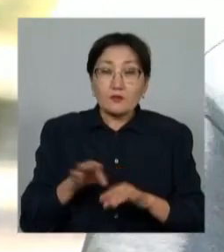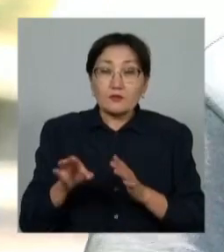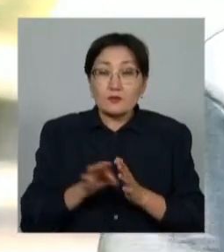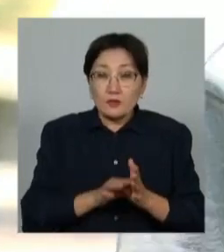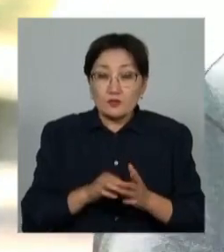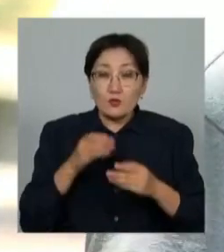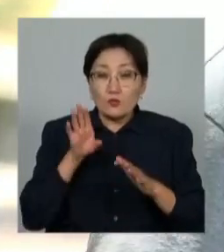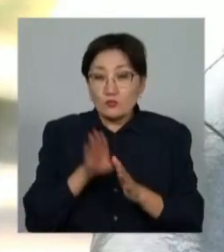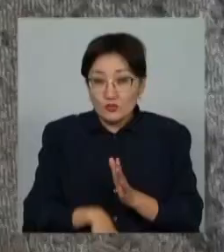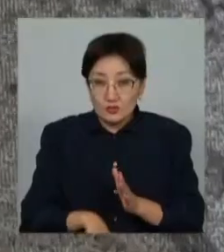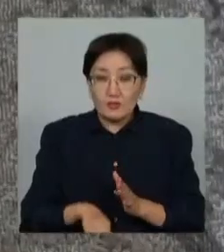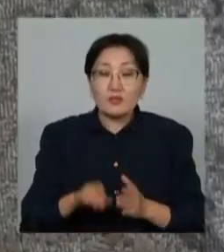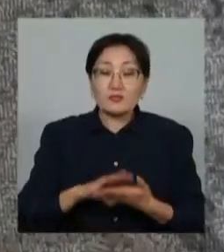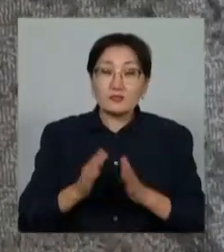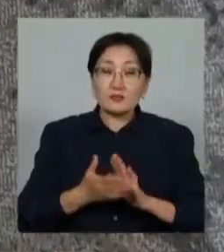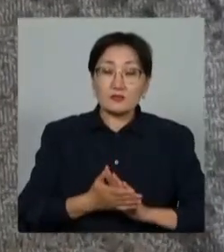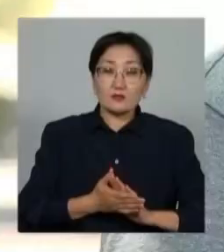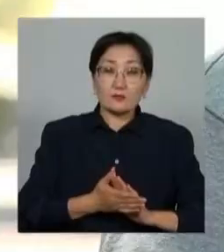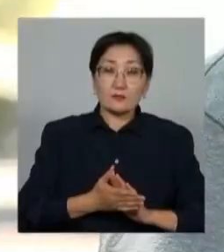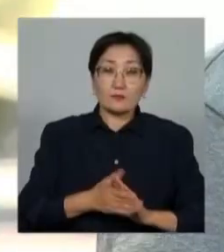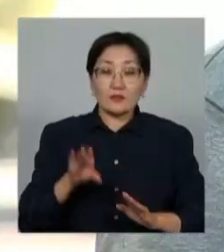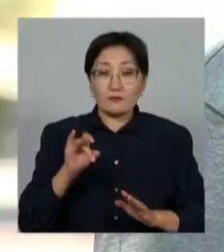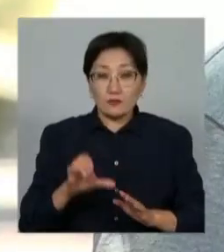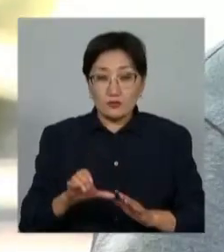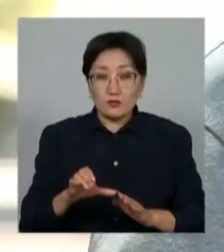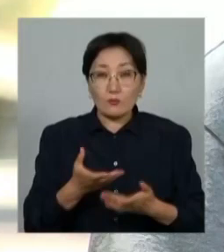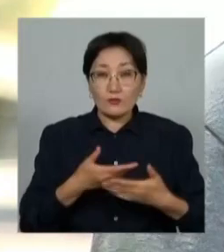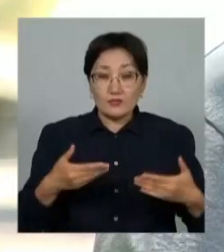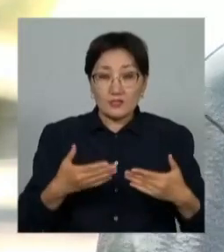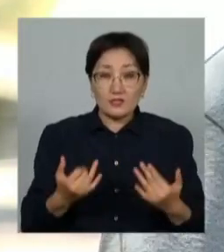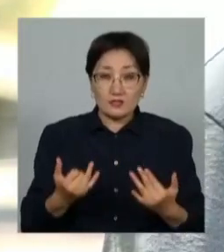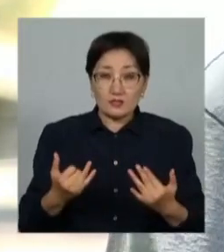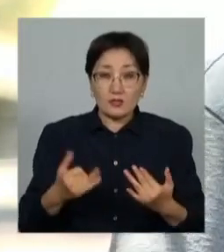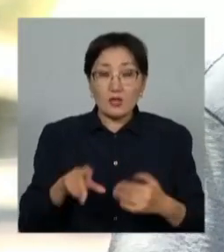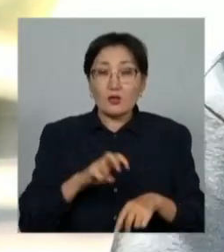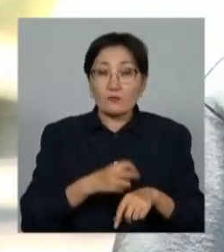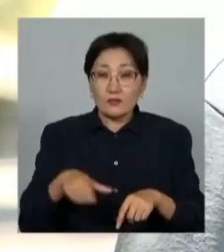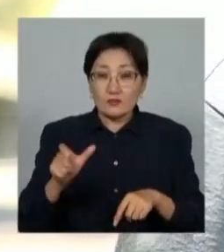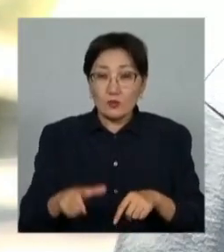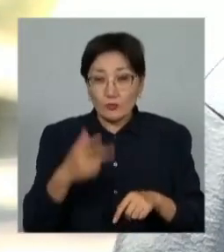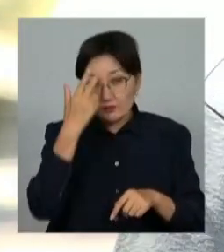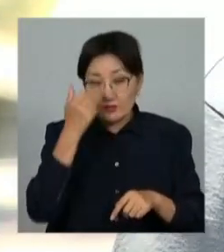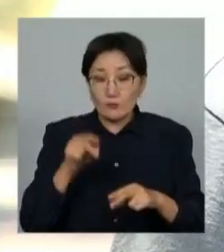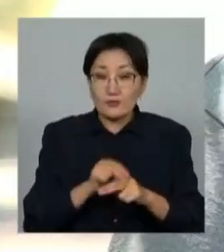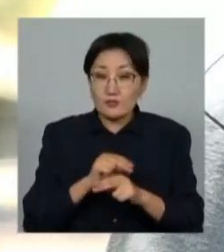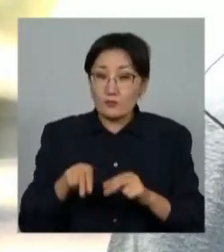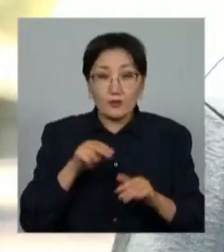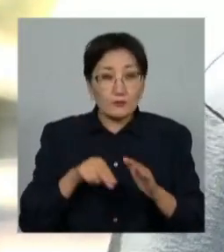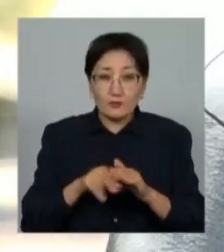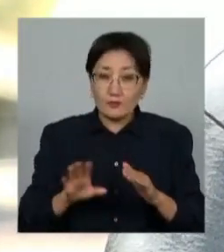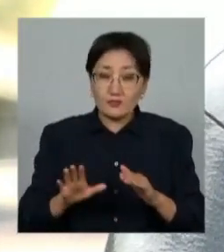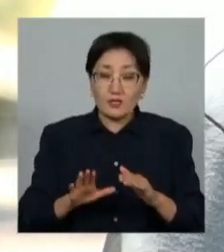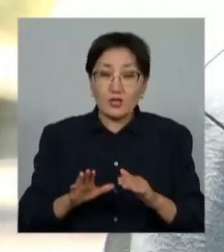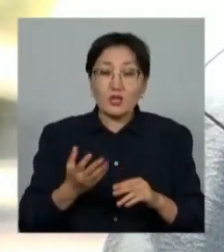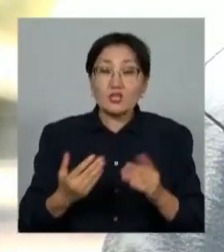ары қарай обострение жасайды, қиындатып жібереді. Бұл вирустың біздің қазіргі дәрігерлердің үйреніп қалған еміне бағынбайтындығын,